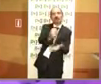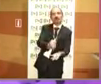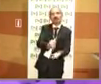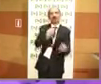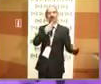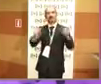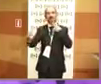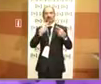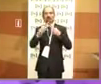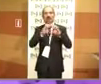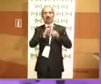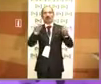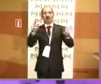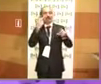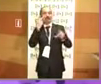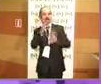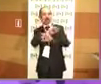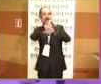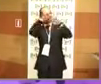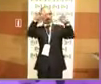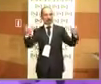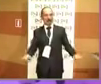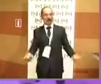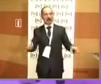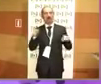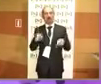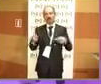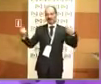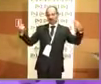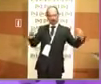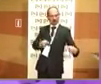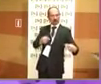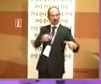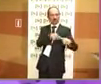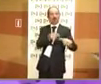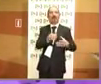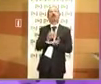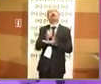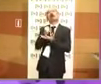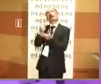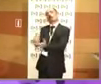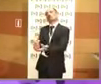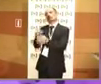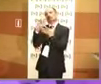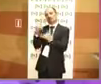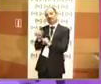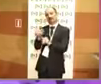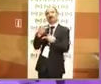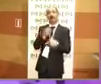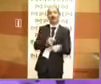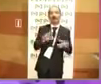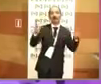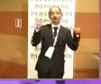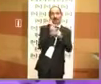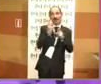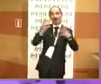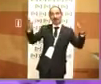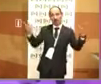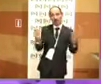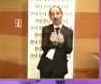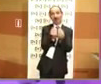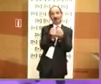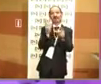che neanch'io vedo e vedrò mai come contrapposizione, ma come contributo. E quindi poi bisognerà unirsi, trovare